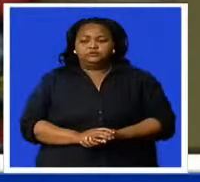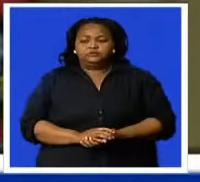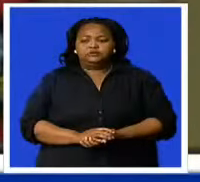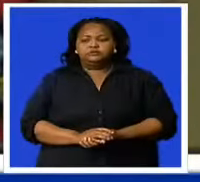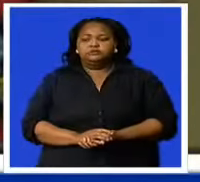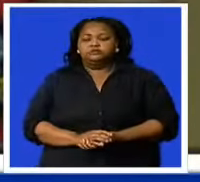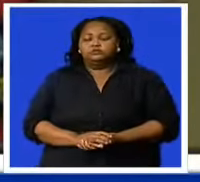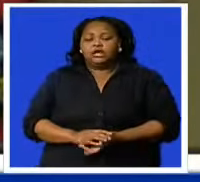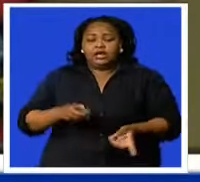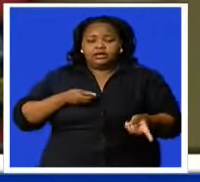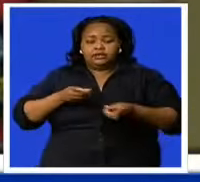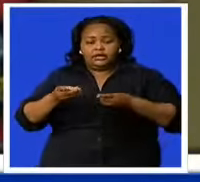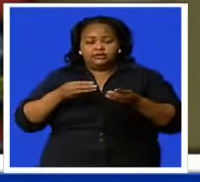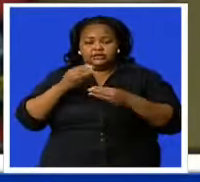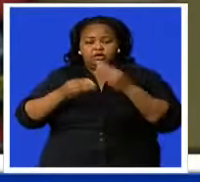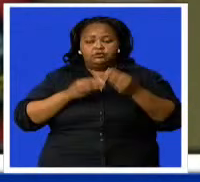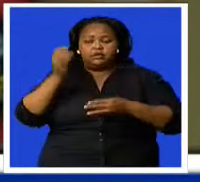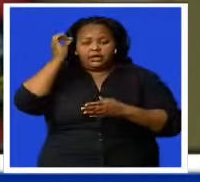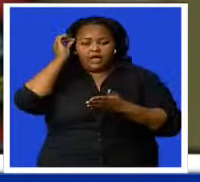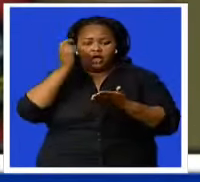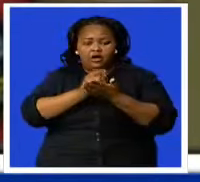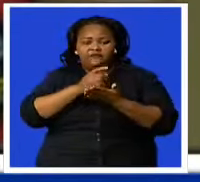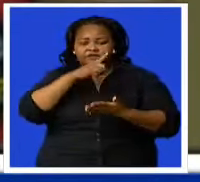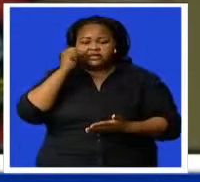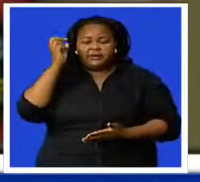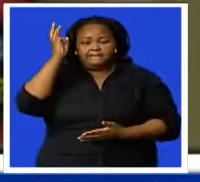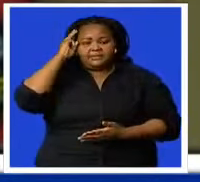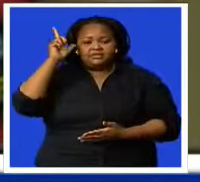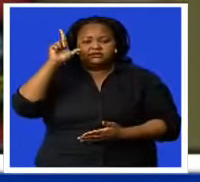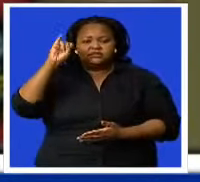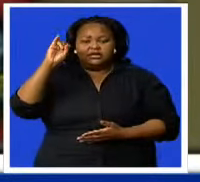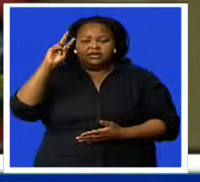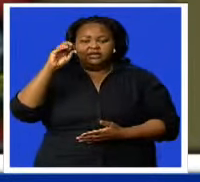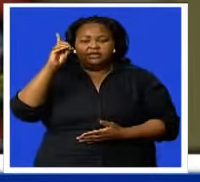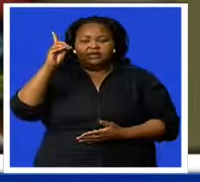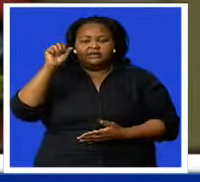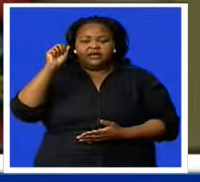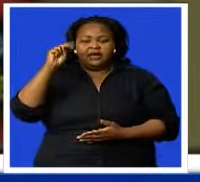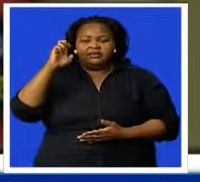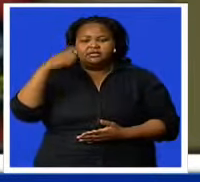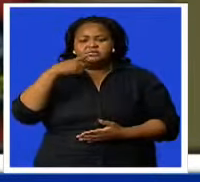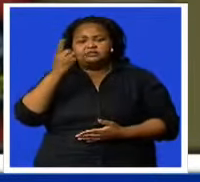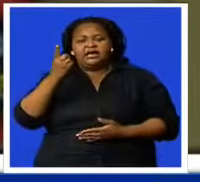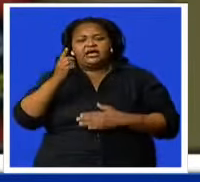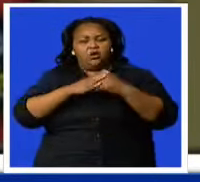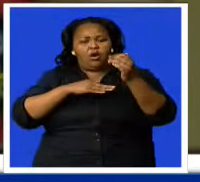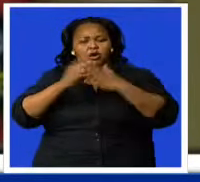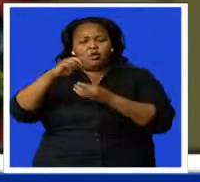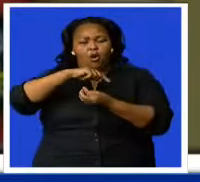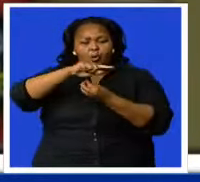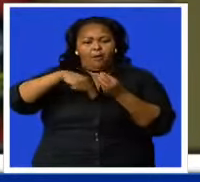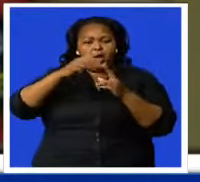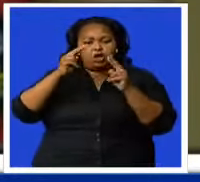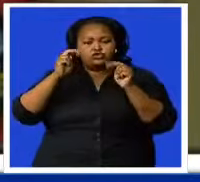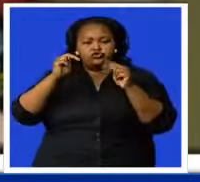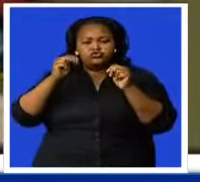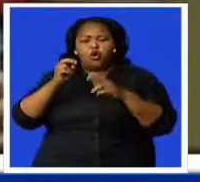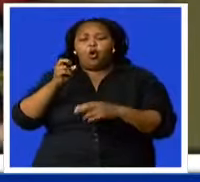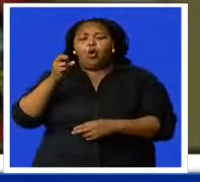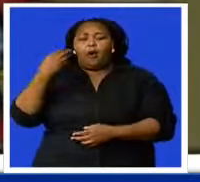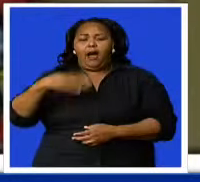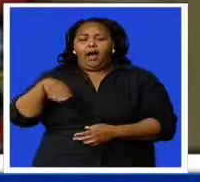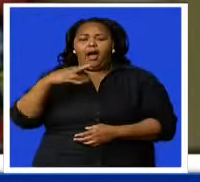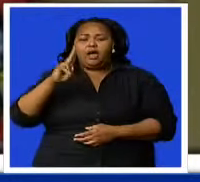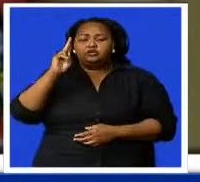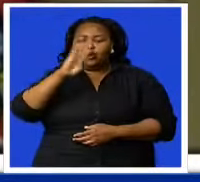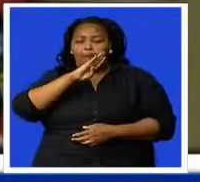Umqondisi wetemnotho eKing's Office lizinyane lindane uthi kwakhiwa kwe-mall letawakhiwa kamanzini letawubita 2 billion